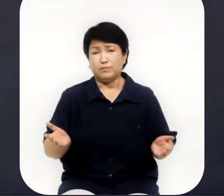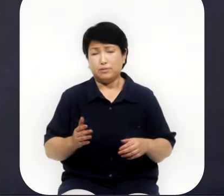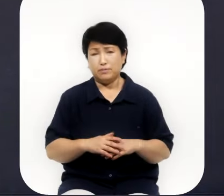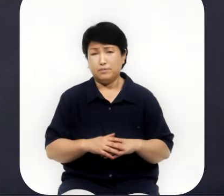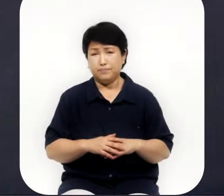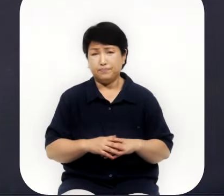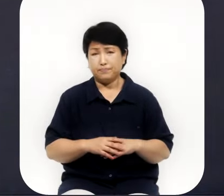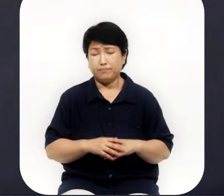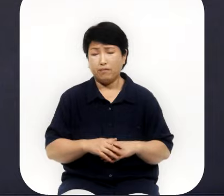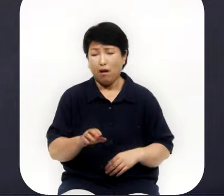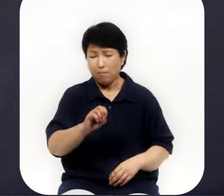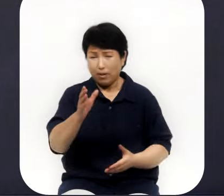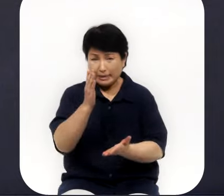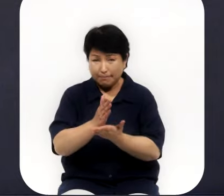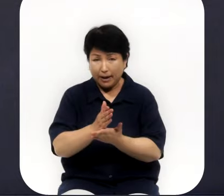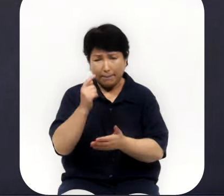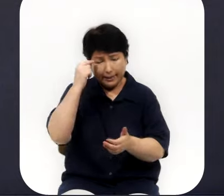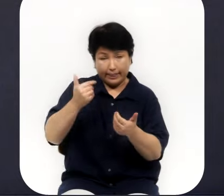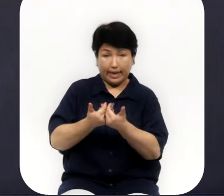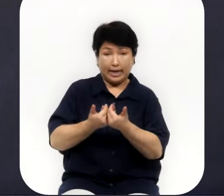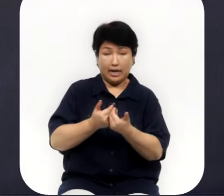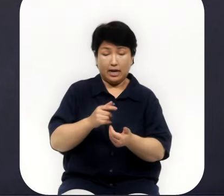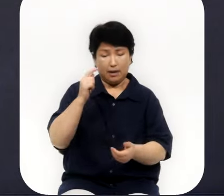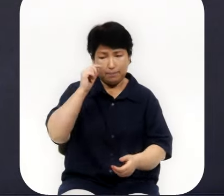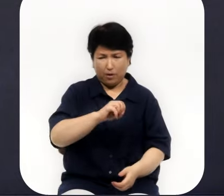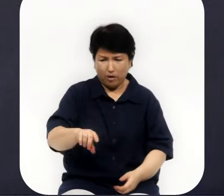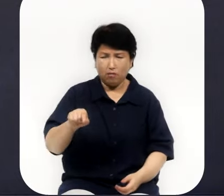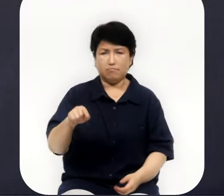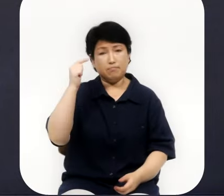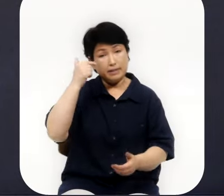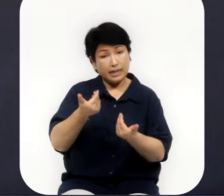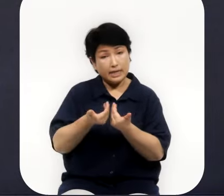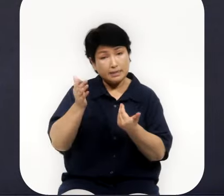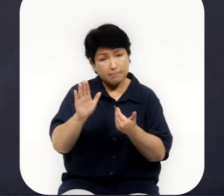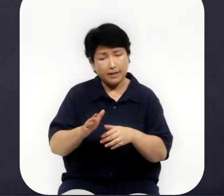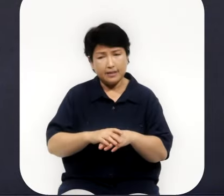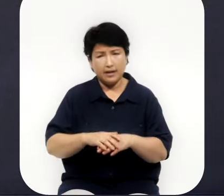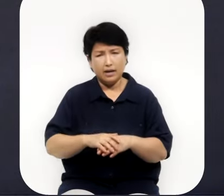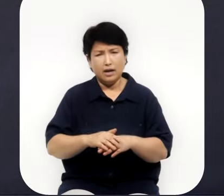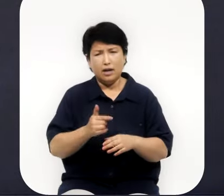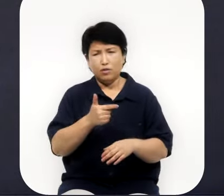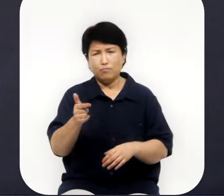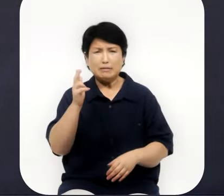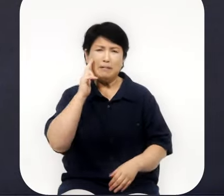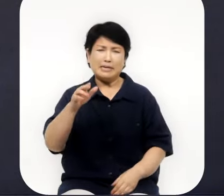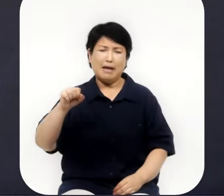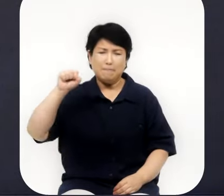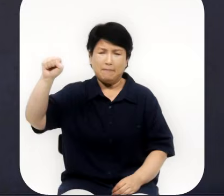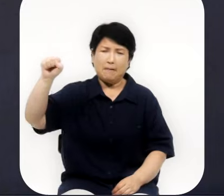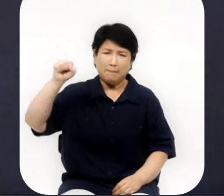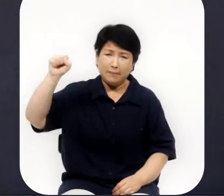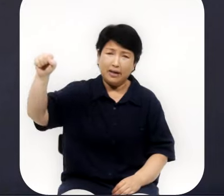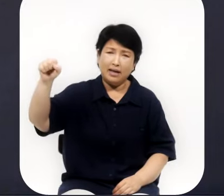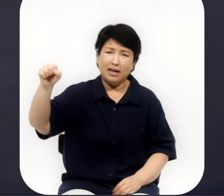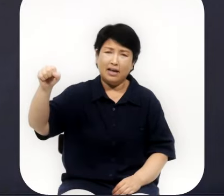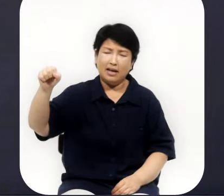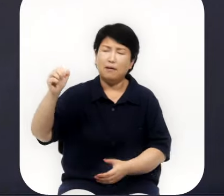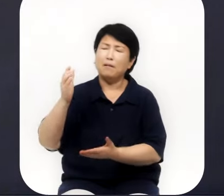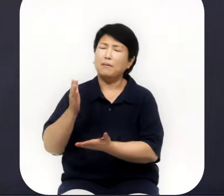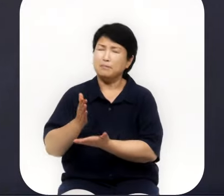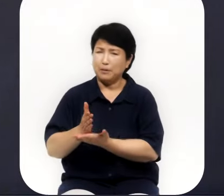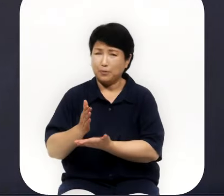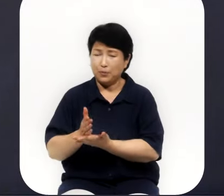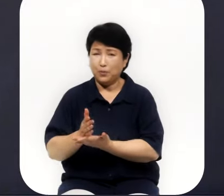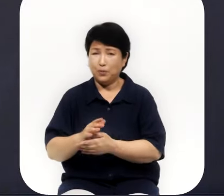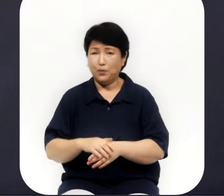그러니까 반대투쟁을 하더라도 극단적 반대투쟁을 하지 말고 이런 불안을 자꾸